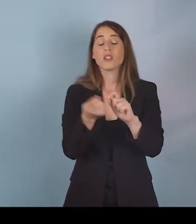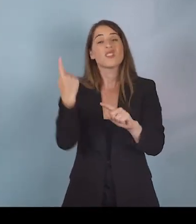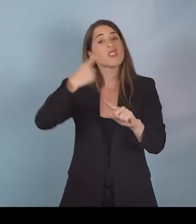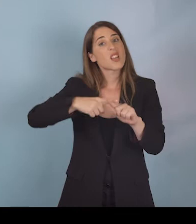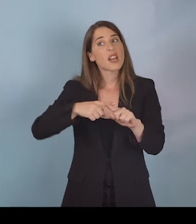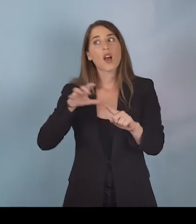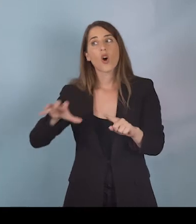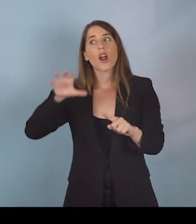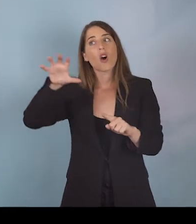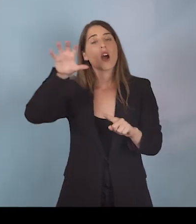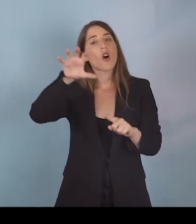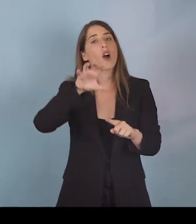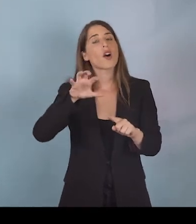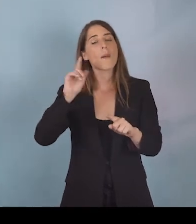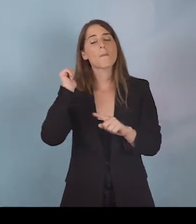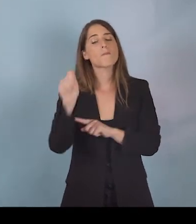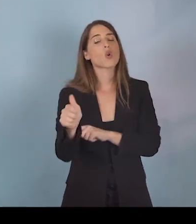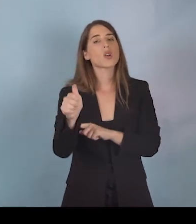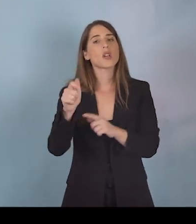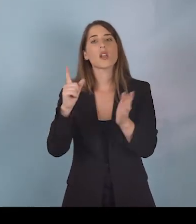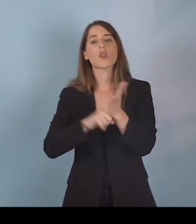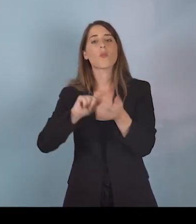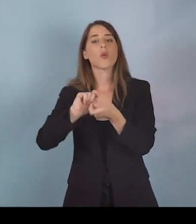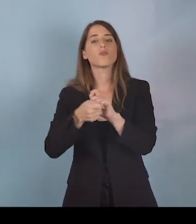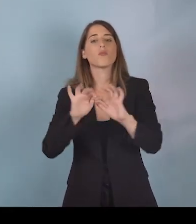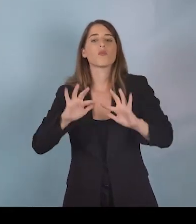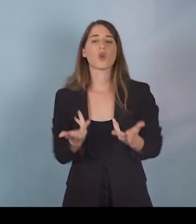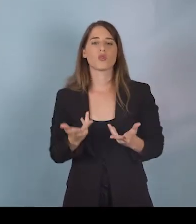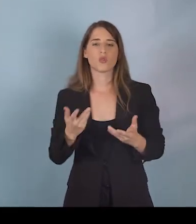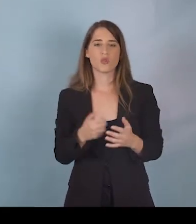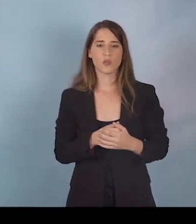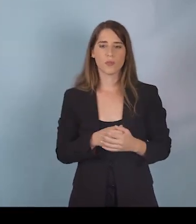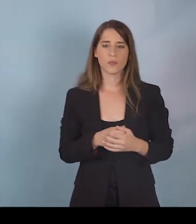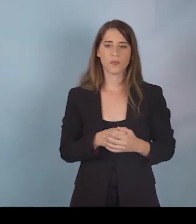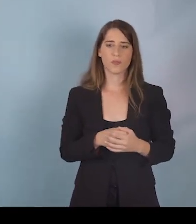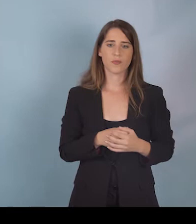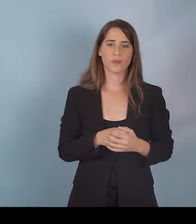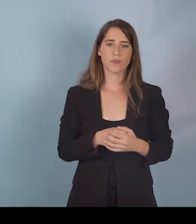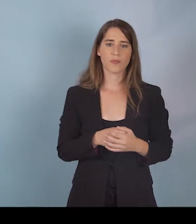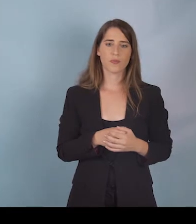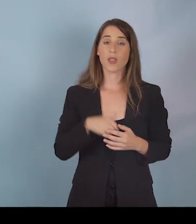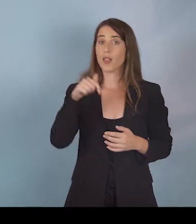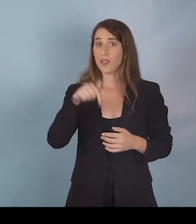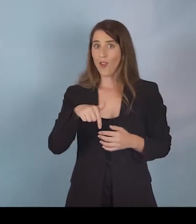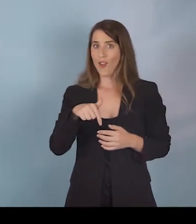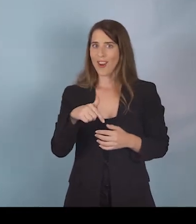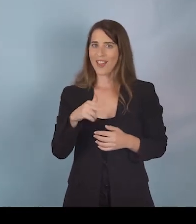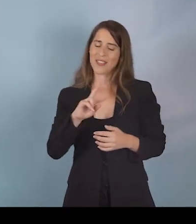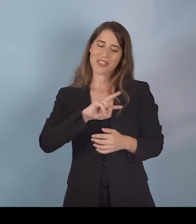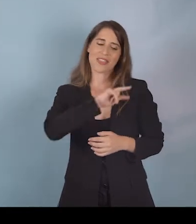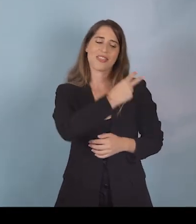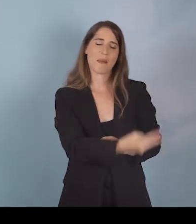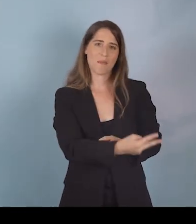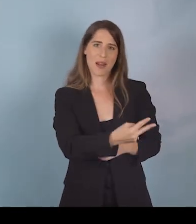κάθε κράτος μέλος σε εθνικό επίπεδο. Να περιοριστώ εδώ, ναι, μια χαρά, και να δώσω το λόγο στην...